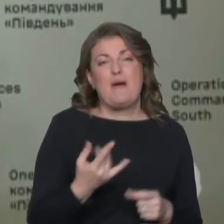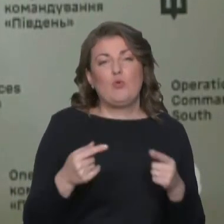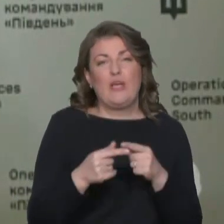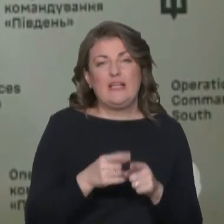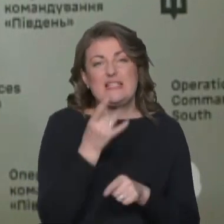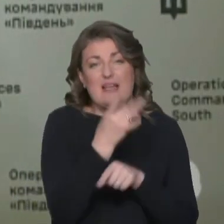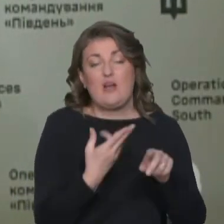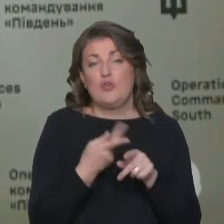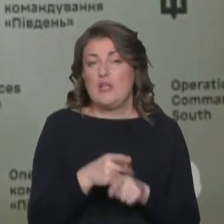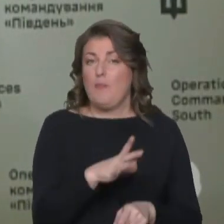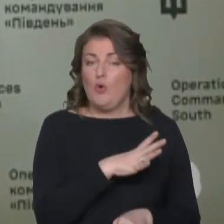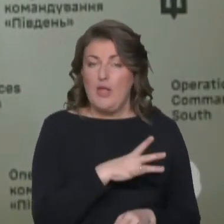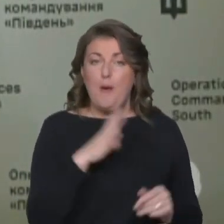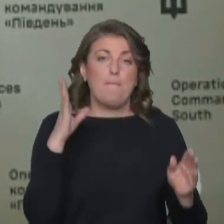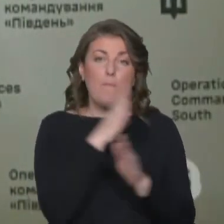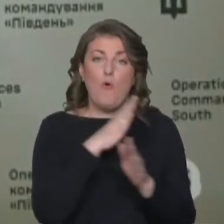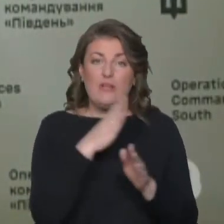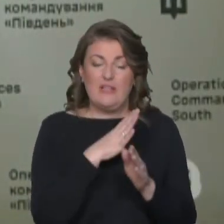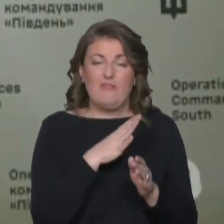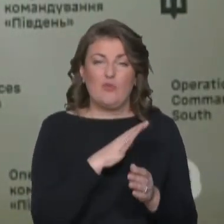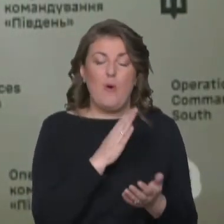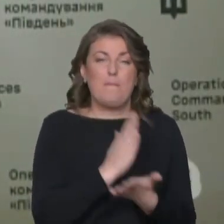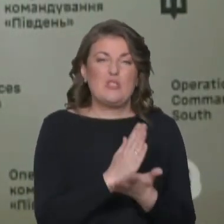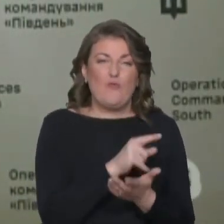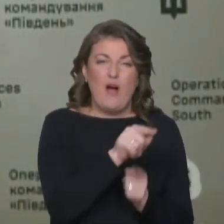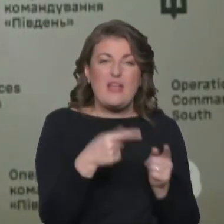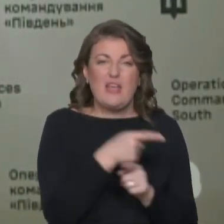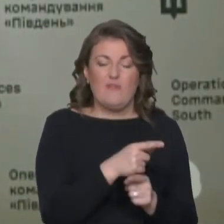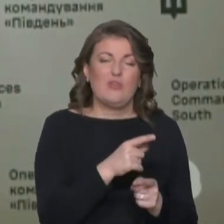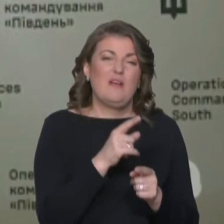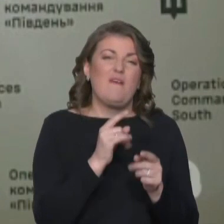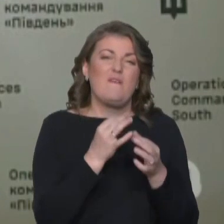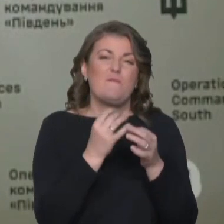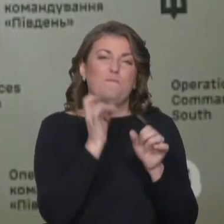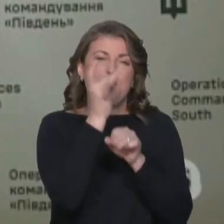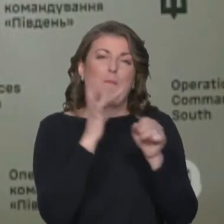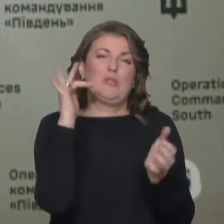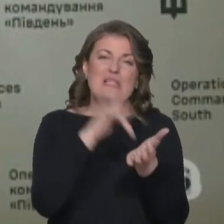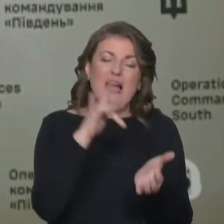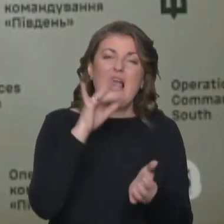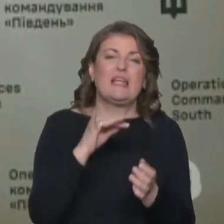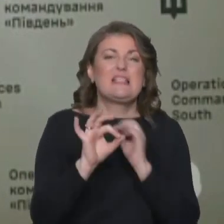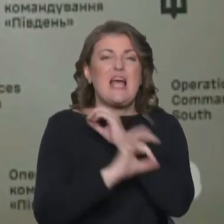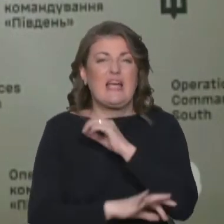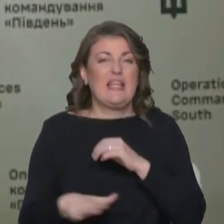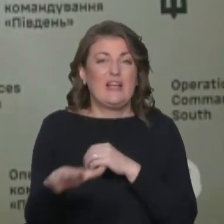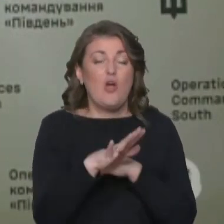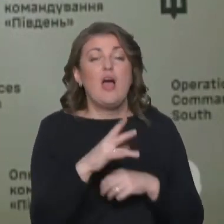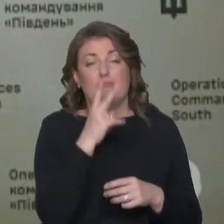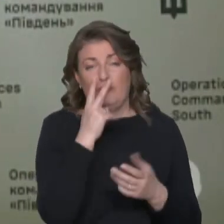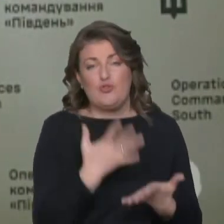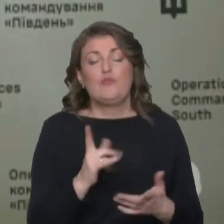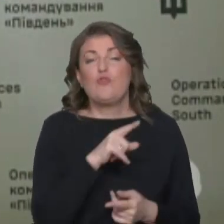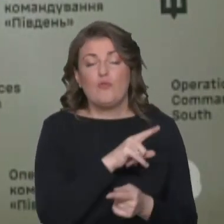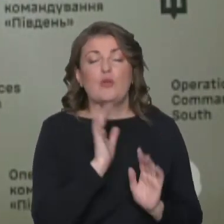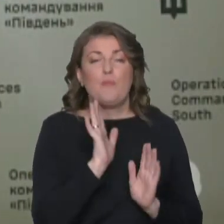І якщо це були повітряного базування, які вони випускали по центральних і західних регіонах, цілком очевидно, що